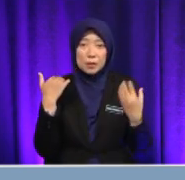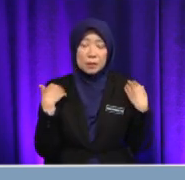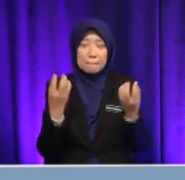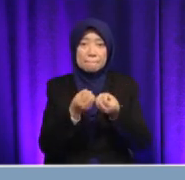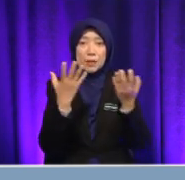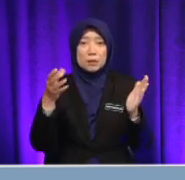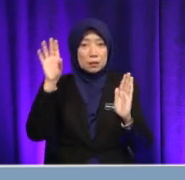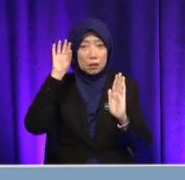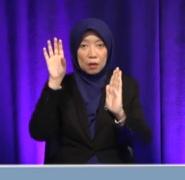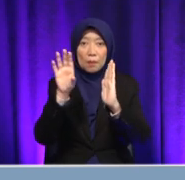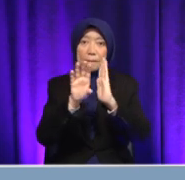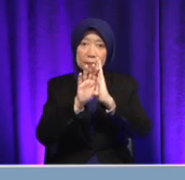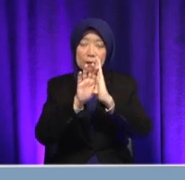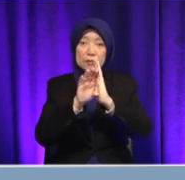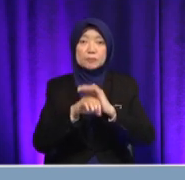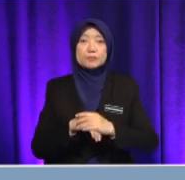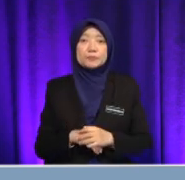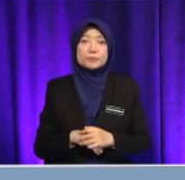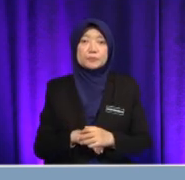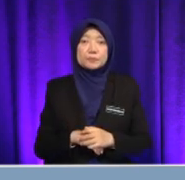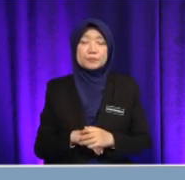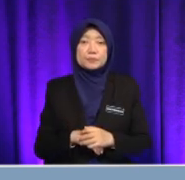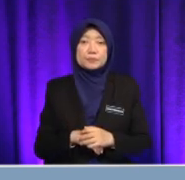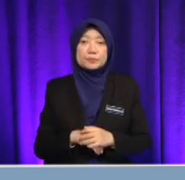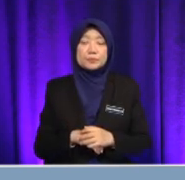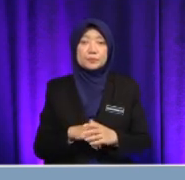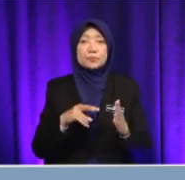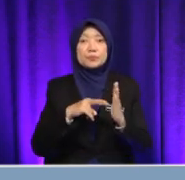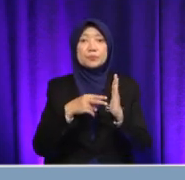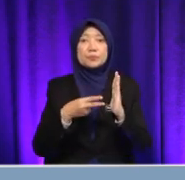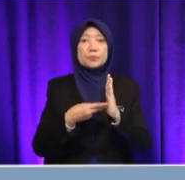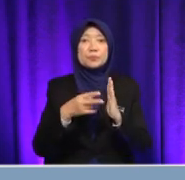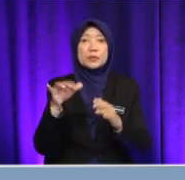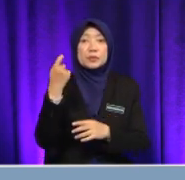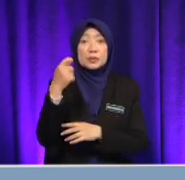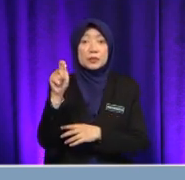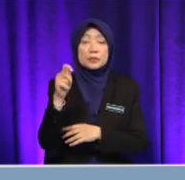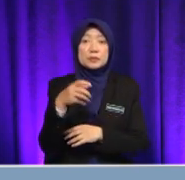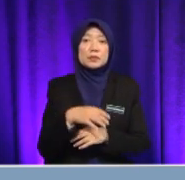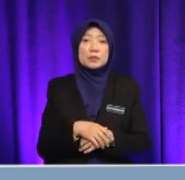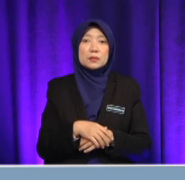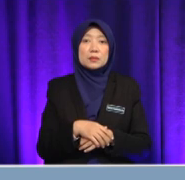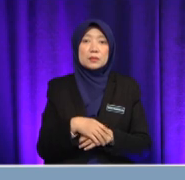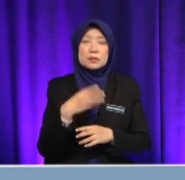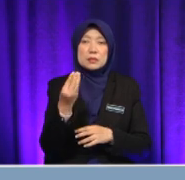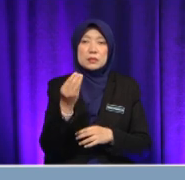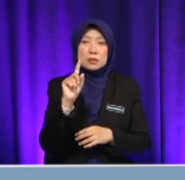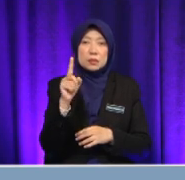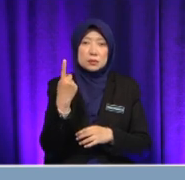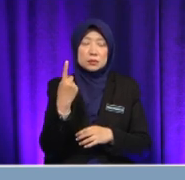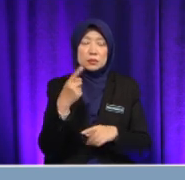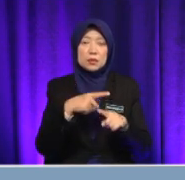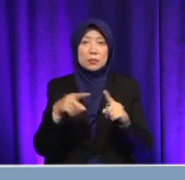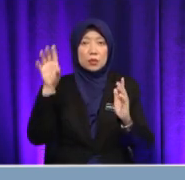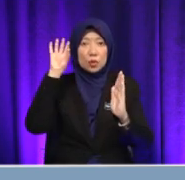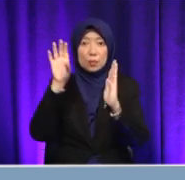Oke kita menggunakan latar belakang gambar yang banyak mana ini sedikit saja nah ini adalah untuk kita tentukan macam mana dari letak